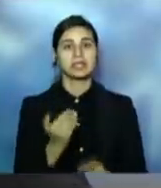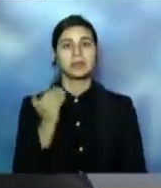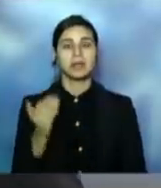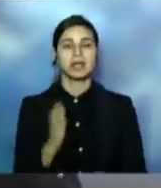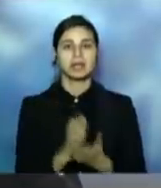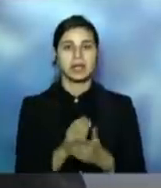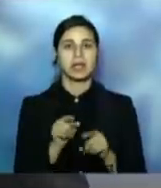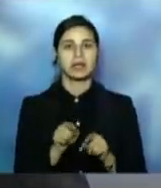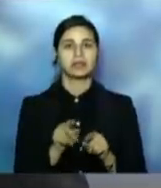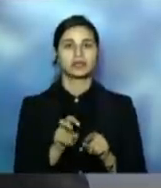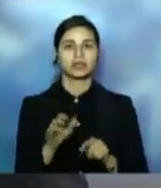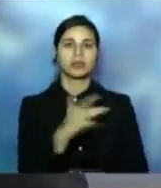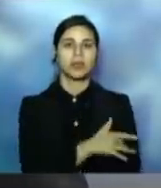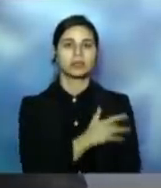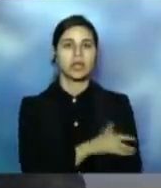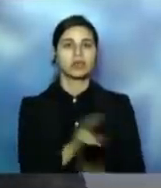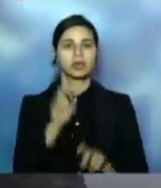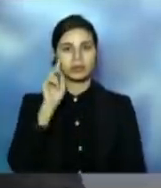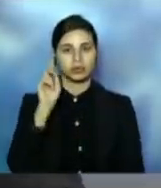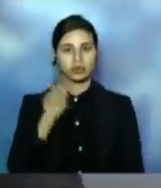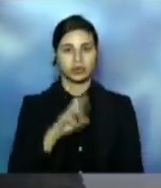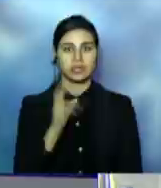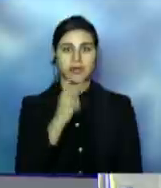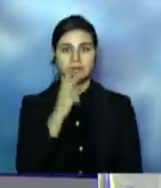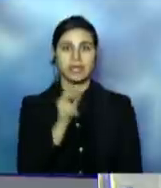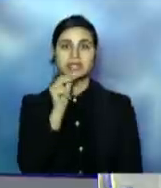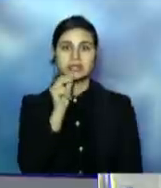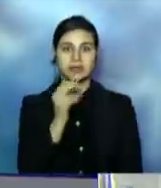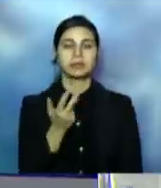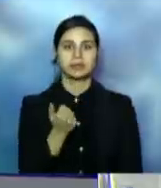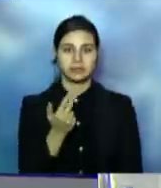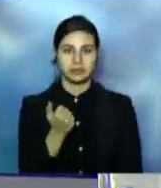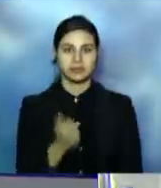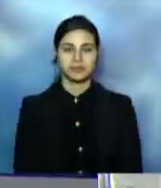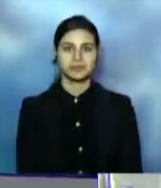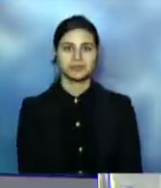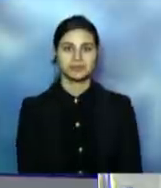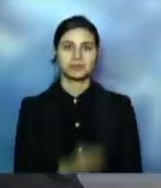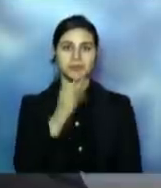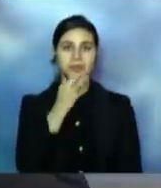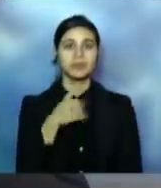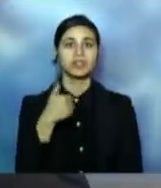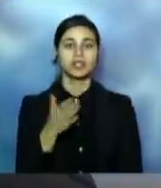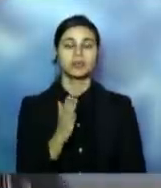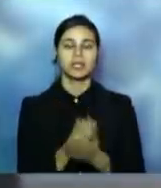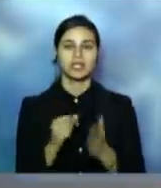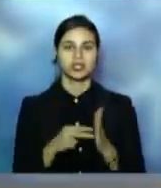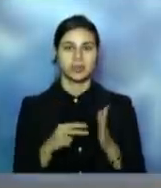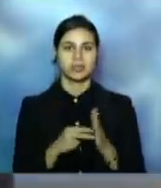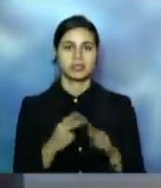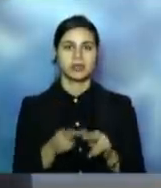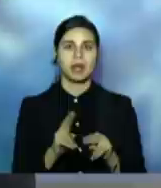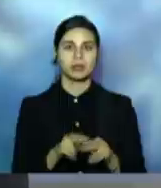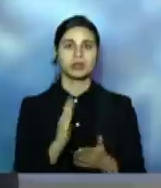ანუ ტექნიკური მომსახურების ცოდნა. და ნახეთ რიცხვები. დიახ, ნახეთ რიცხვები. შემდეგი არის შეფასება.